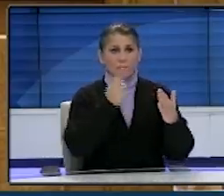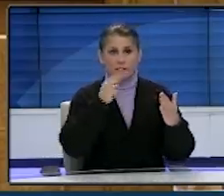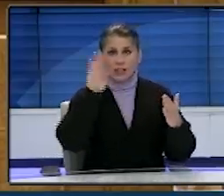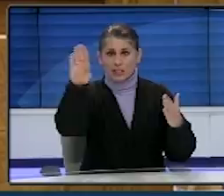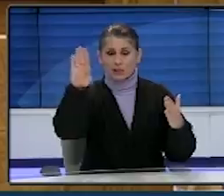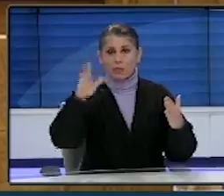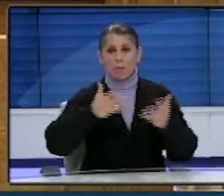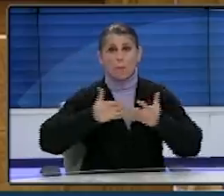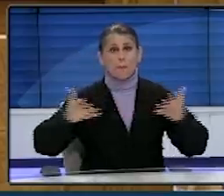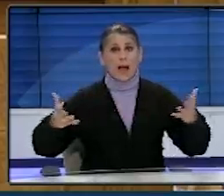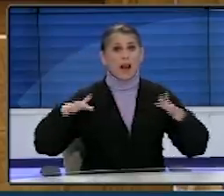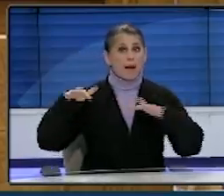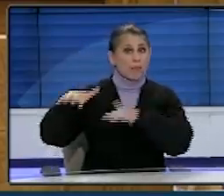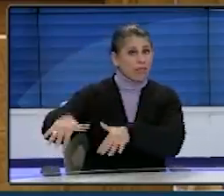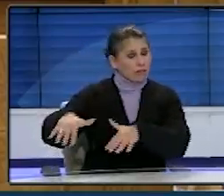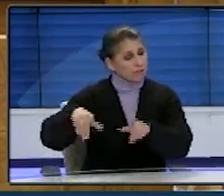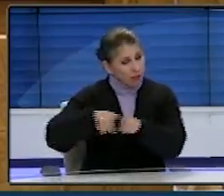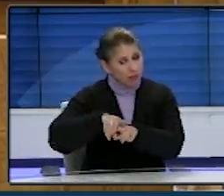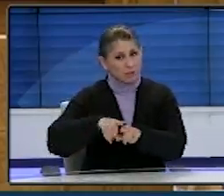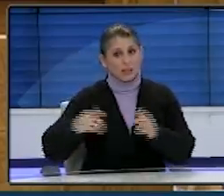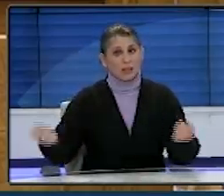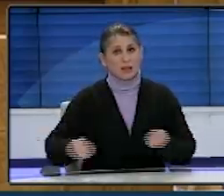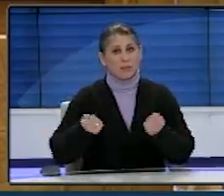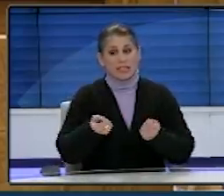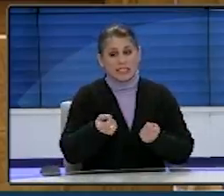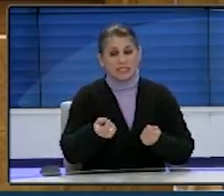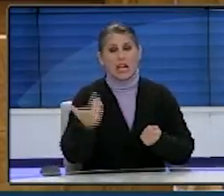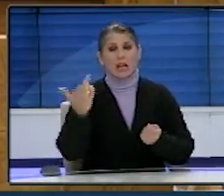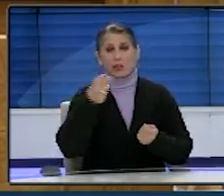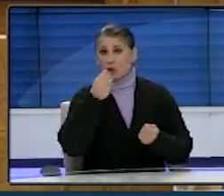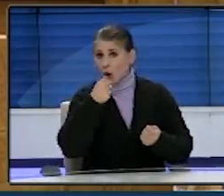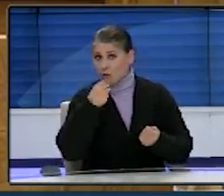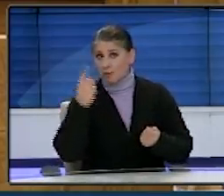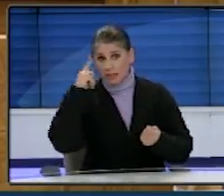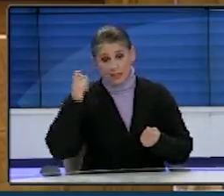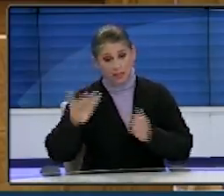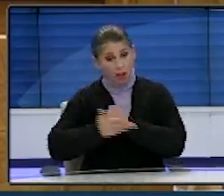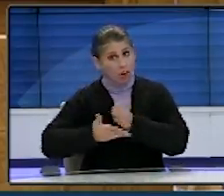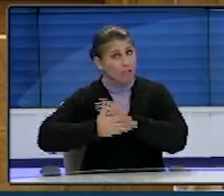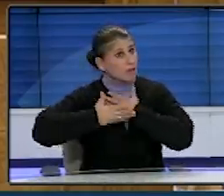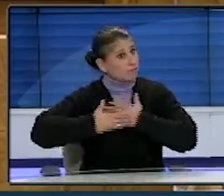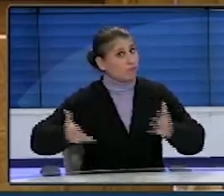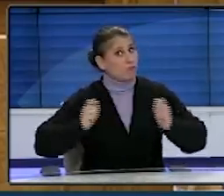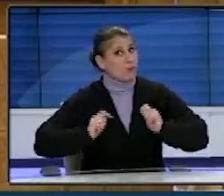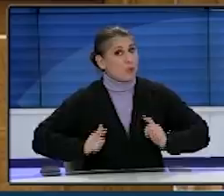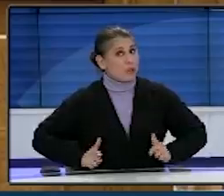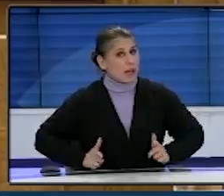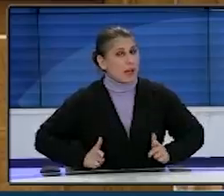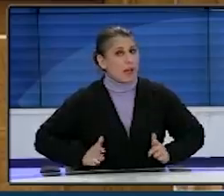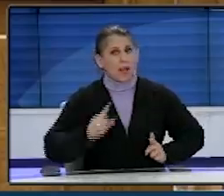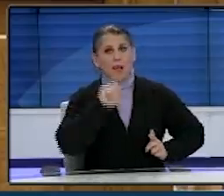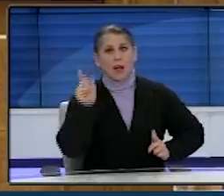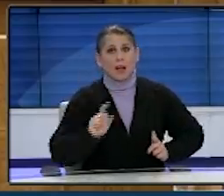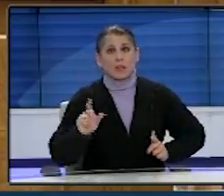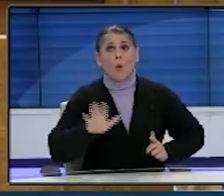φασισμό, μεγάλες επιθέσεις, παρήγαν στάρι, τρόφιμα, τα ξέρετε πολύ καλά, και έζησαν όλοι